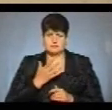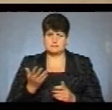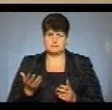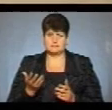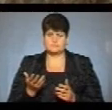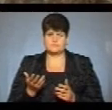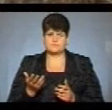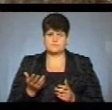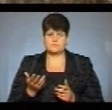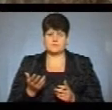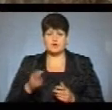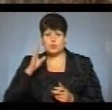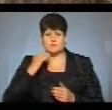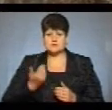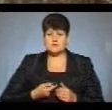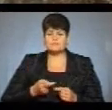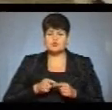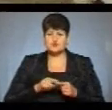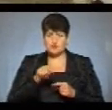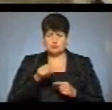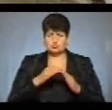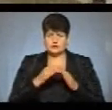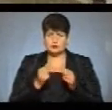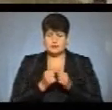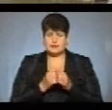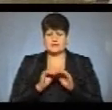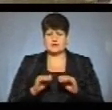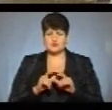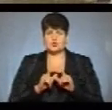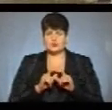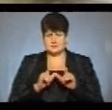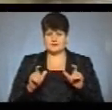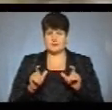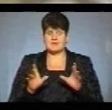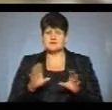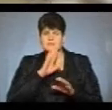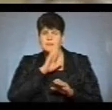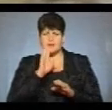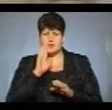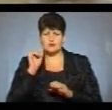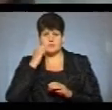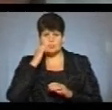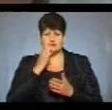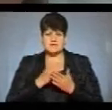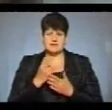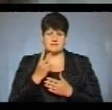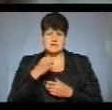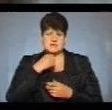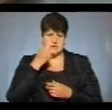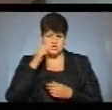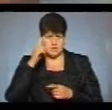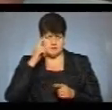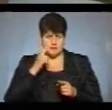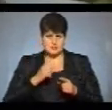не помічали. Хлопець живе у цьому будинку біля дитячого садка з мамою та бабусею. Також у нього є 2 старших брати, розповів староста